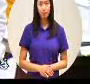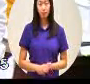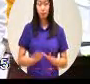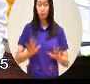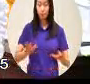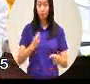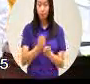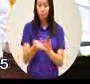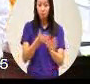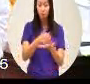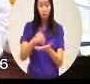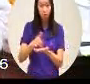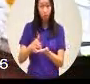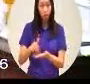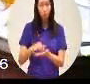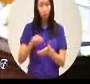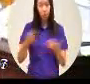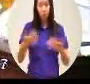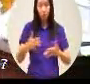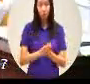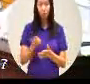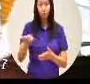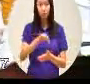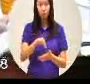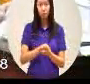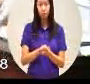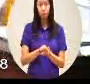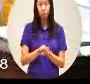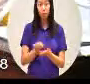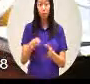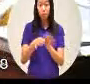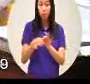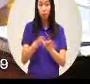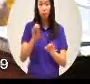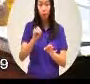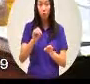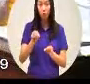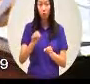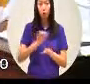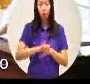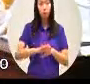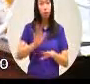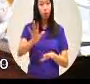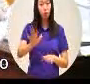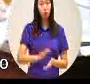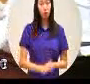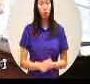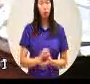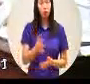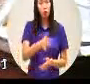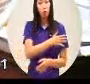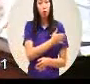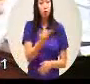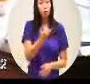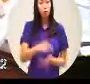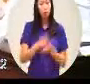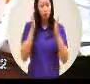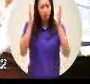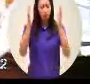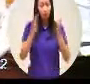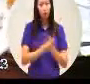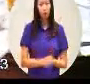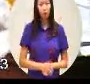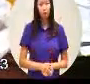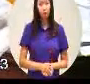讲这个预算的问题、哦、跟这个有没有关系当然是有关系这个为什么陈立娜议员那么认真